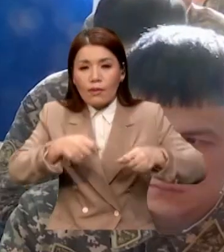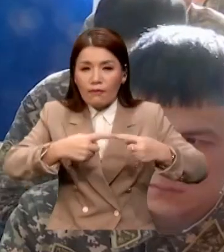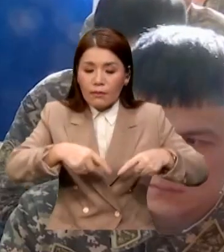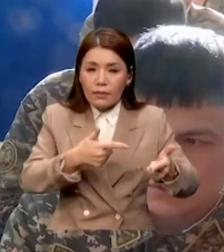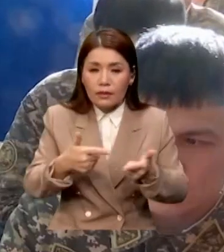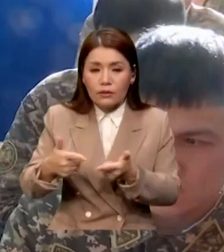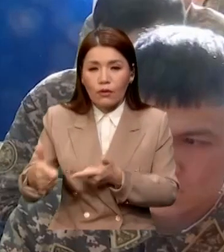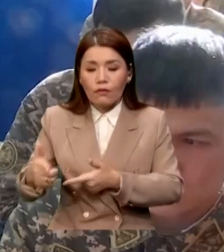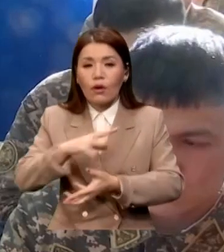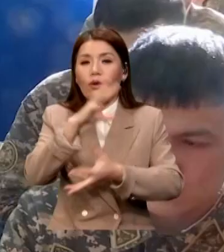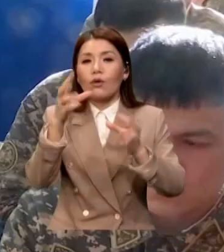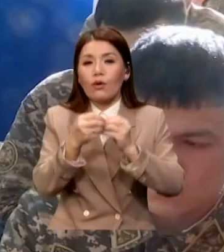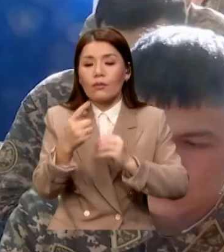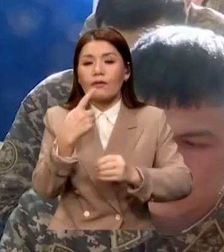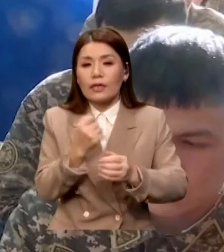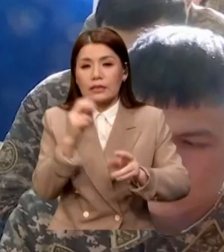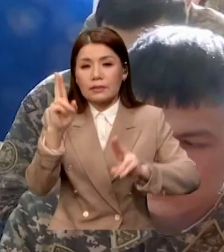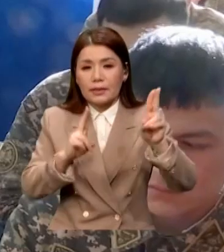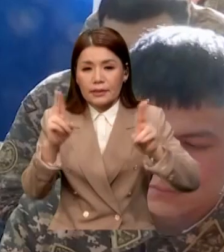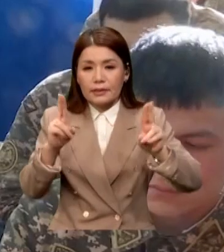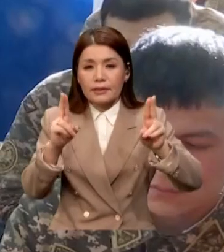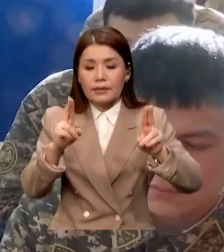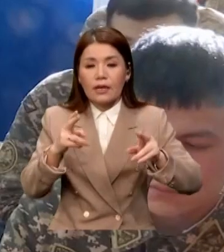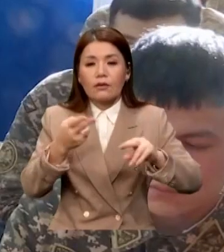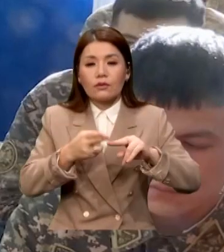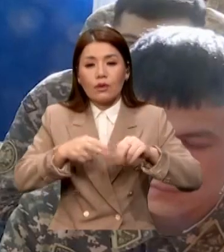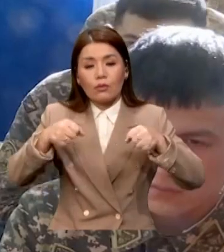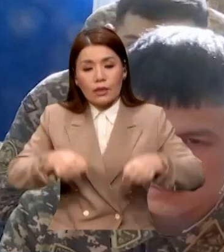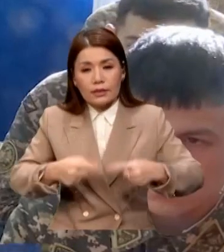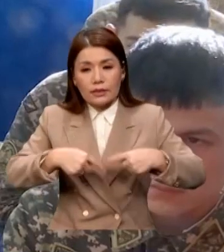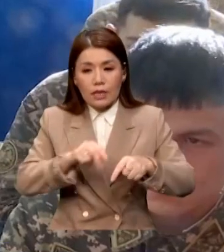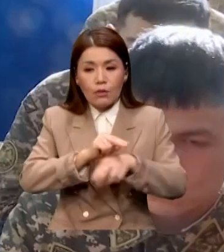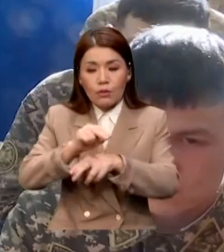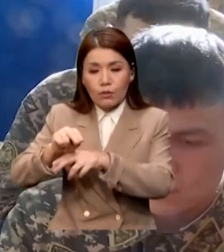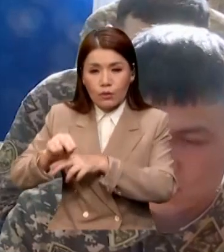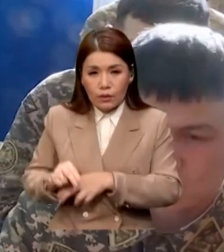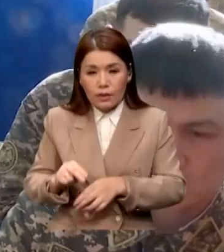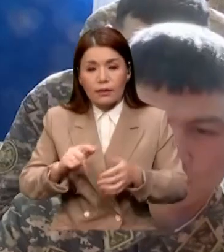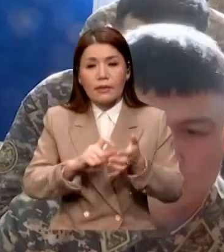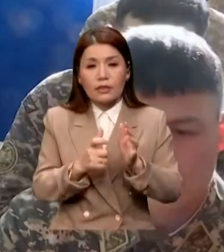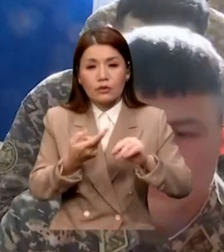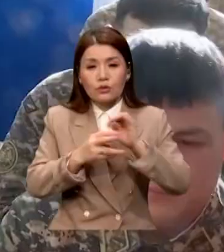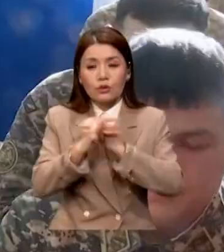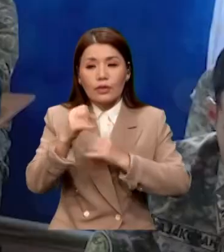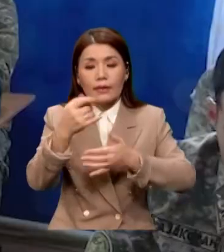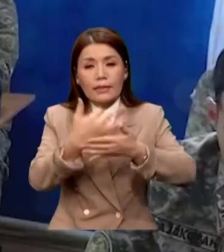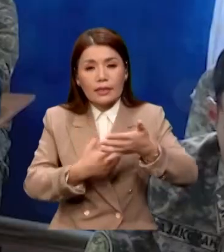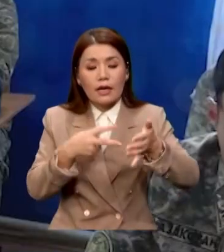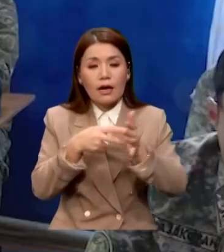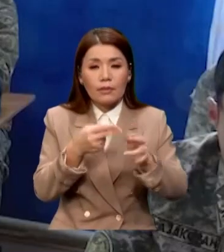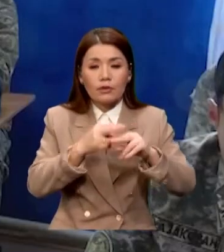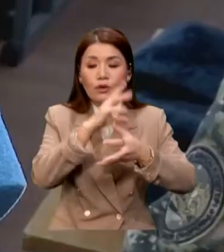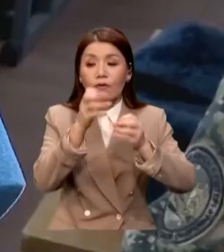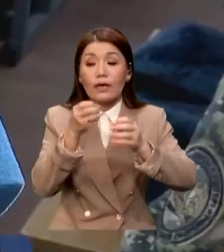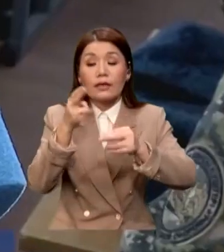подготовка, общий воинский устав. Получается, проводятся занятия, выставляются оценки. Далее, в